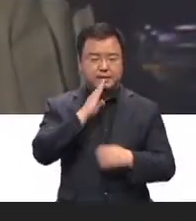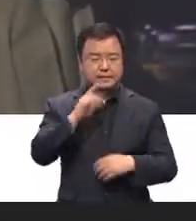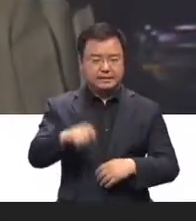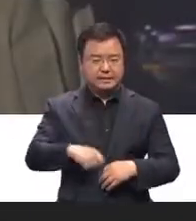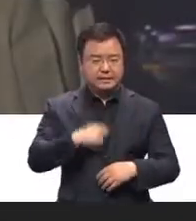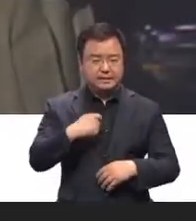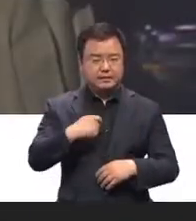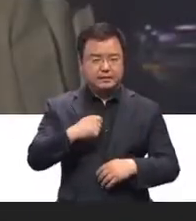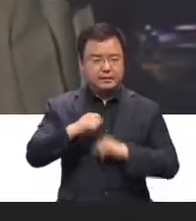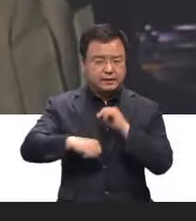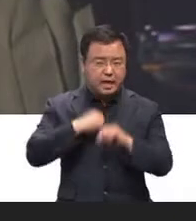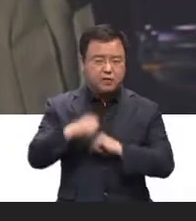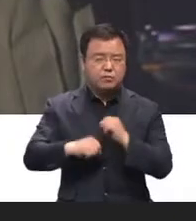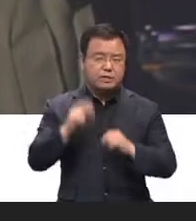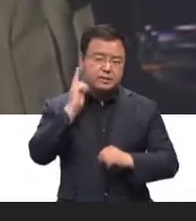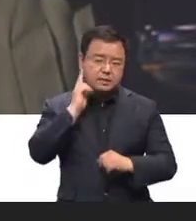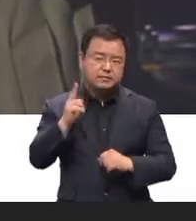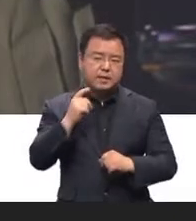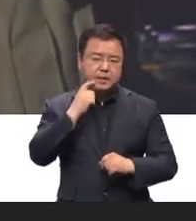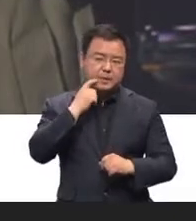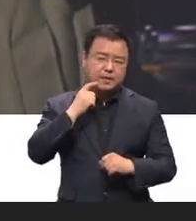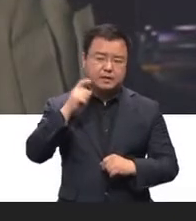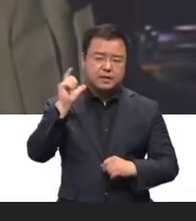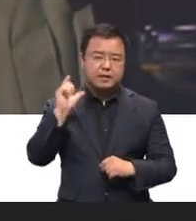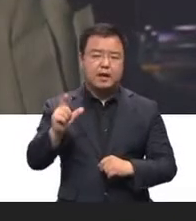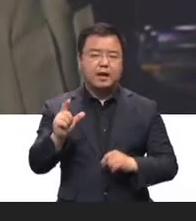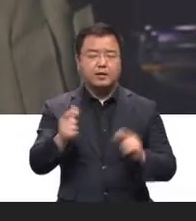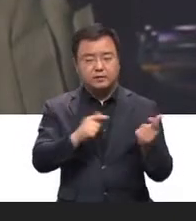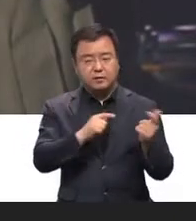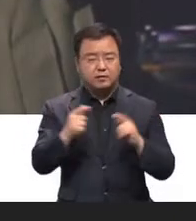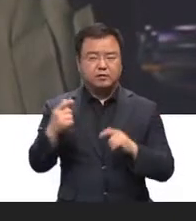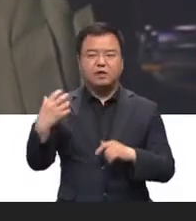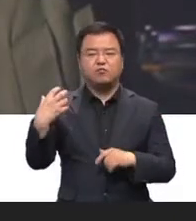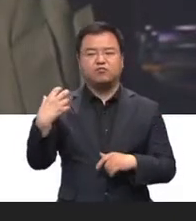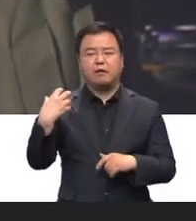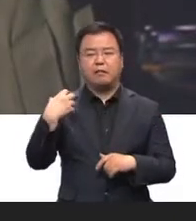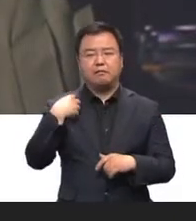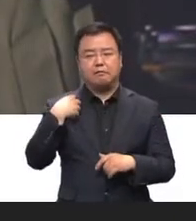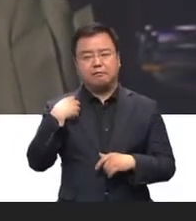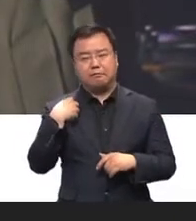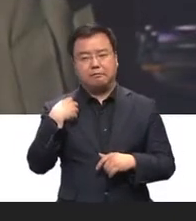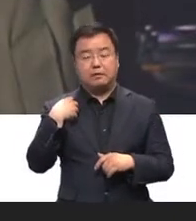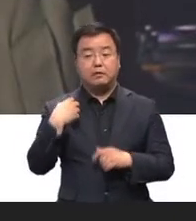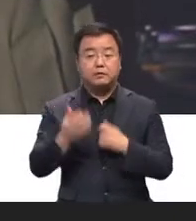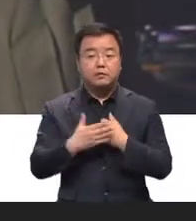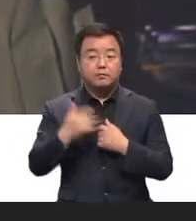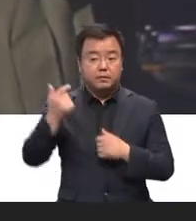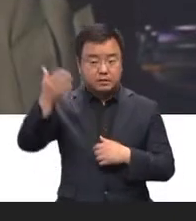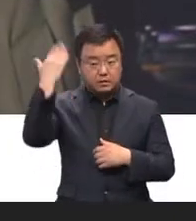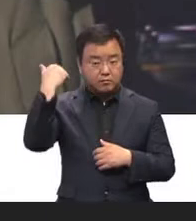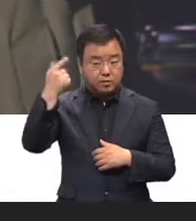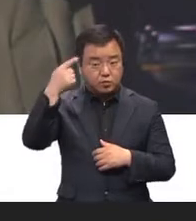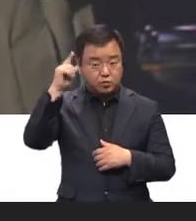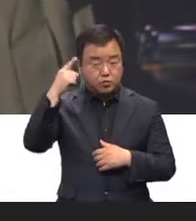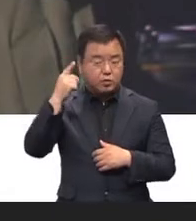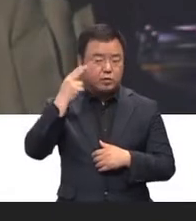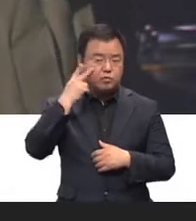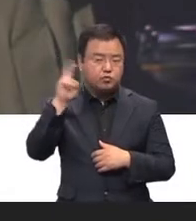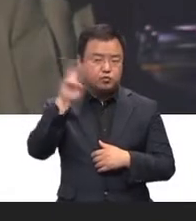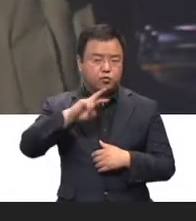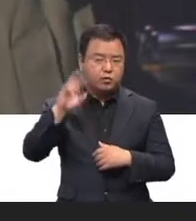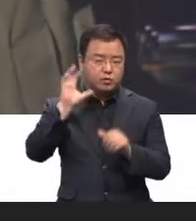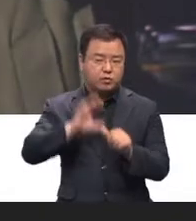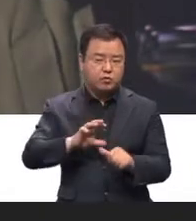걸까 너무 자유분방하고 너무 자극적이고 이건 이제 부담스럽게 여기는 거죠 그러다 보니까 과거 소련 했어도 6패 주막을 통제 했고